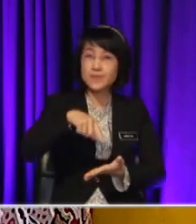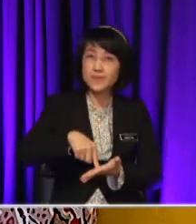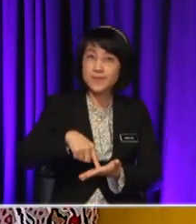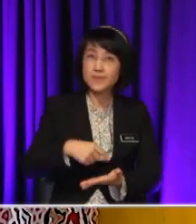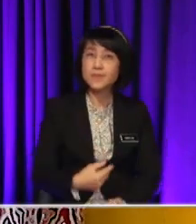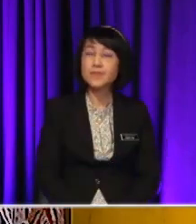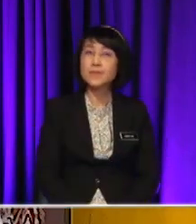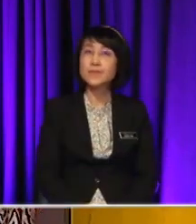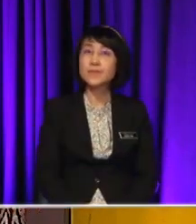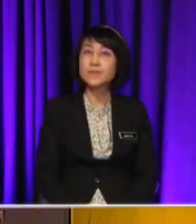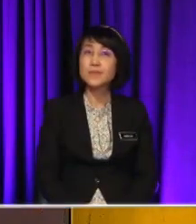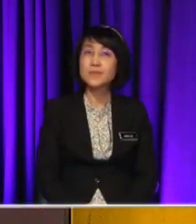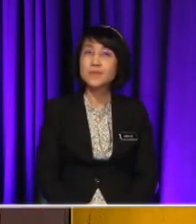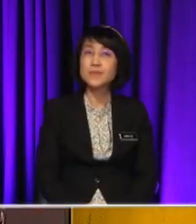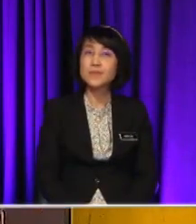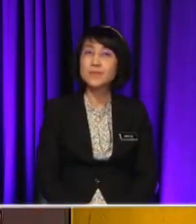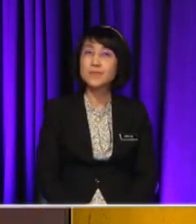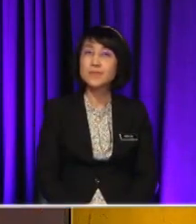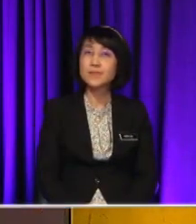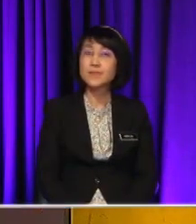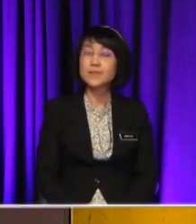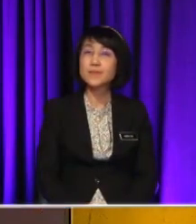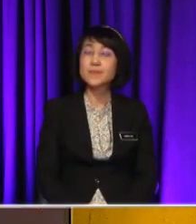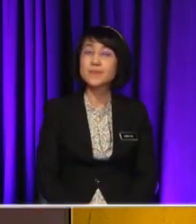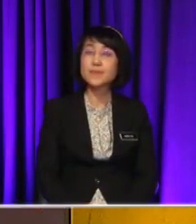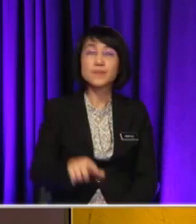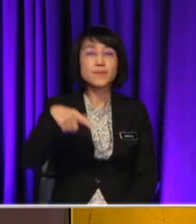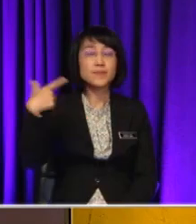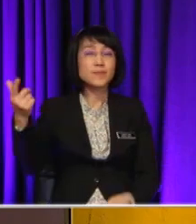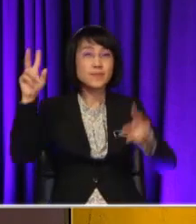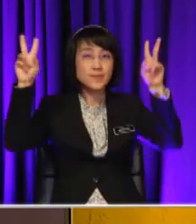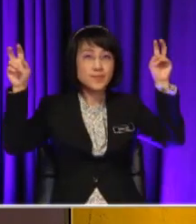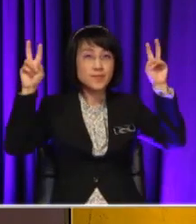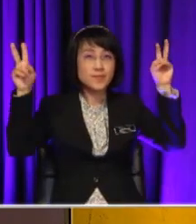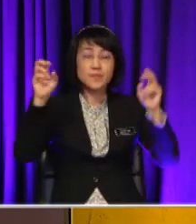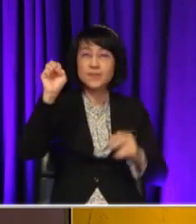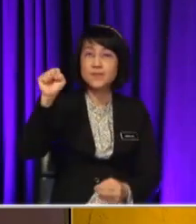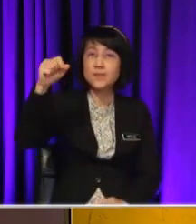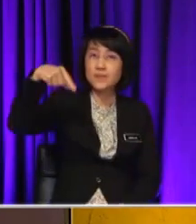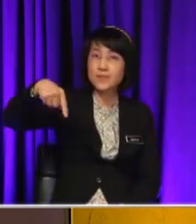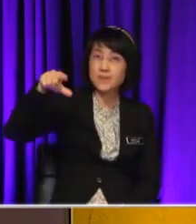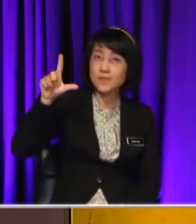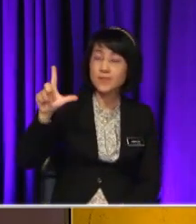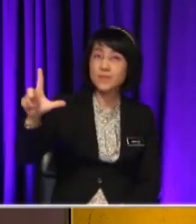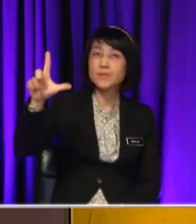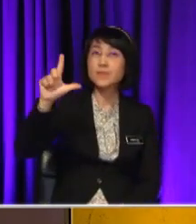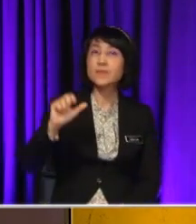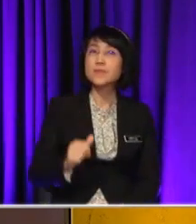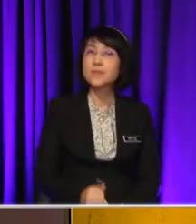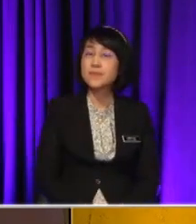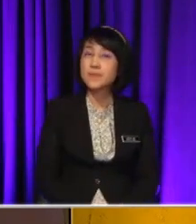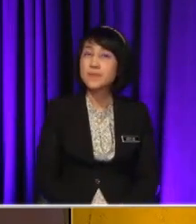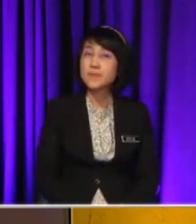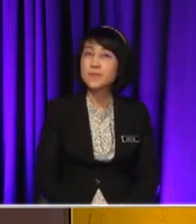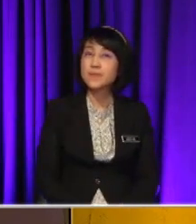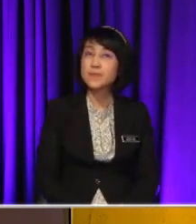untuk pengetahuan semua selain daripada tajuk sqn ini ditanya apa